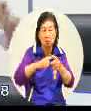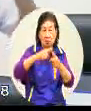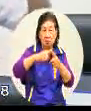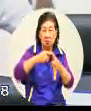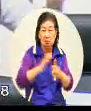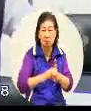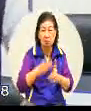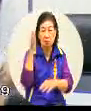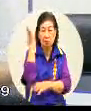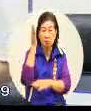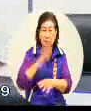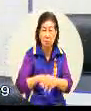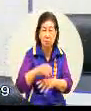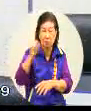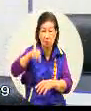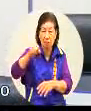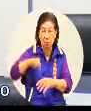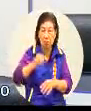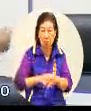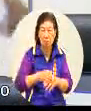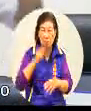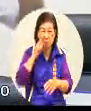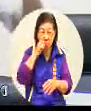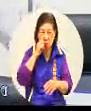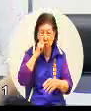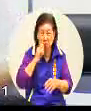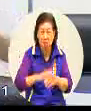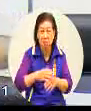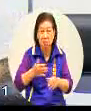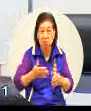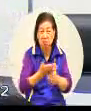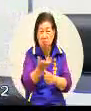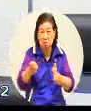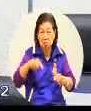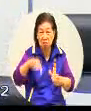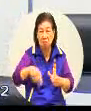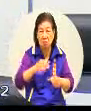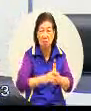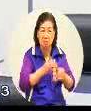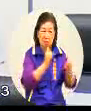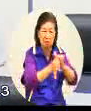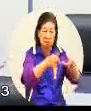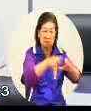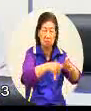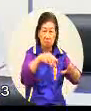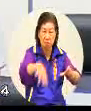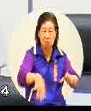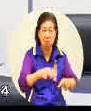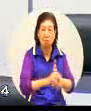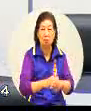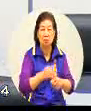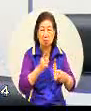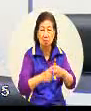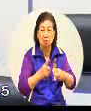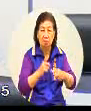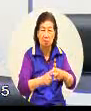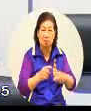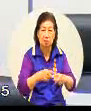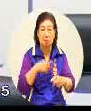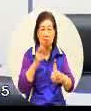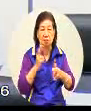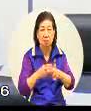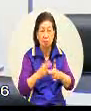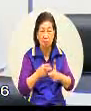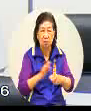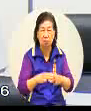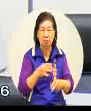准一间多污染的物件、生产的工厂来咱社区的边呢？我半信半疑，无啥物相信。